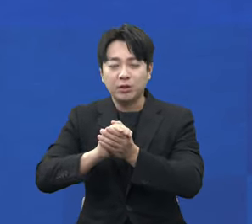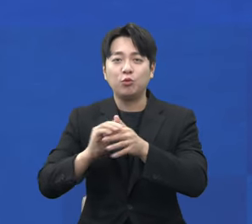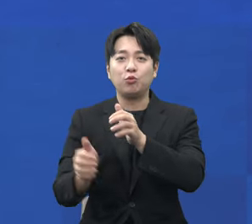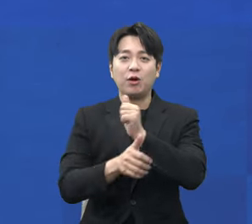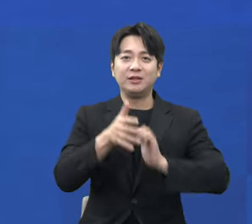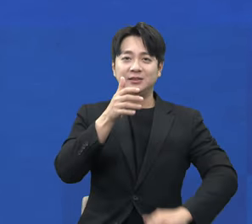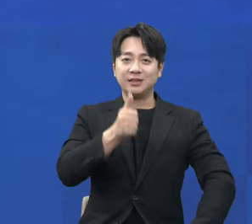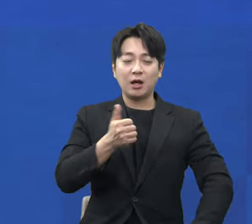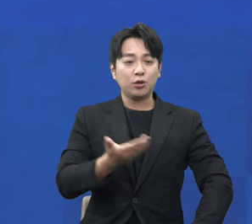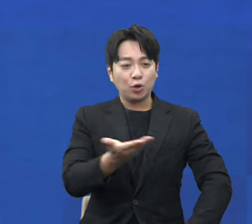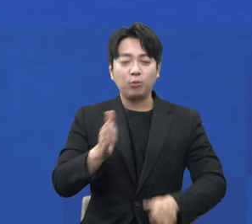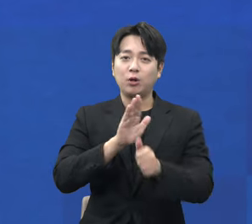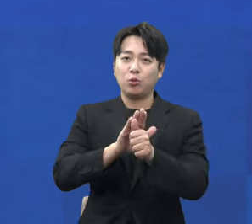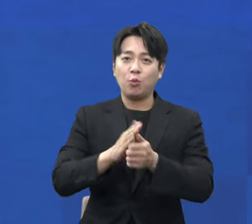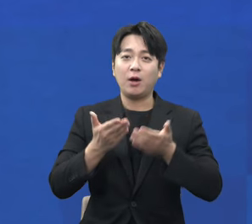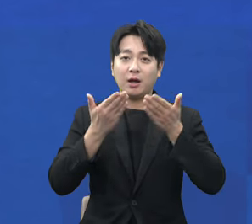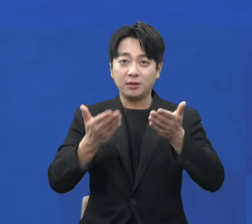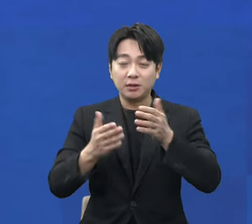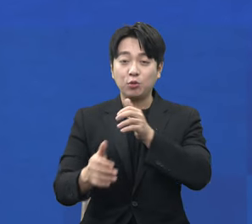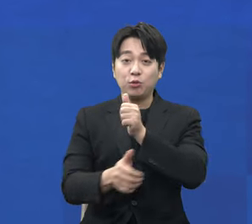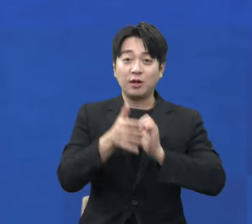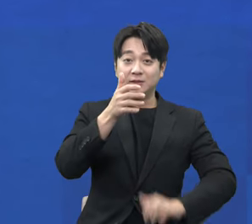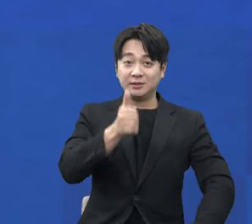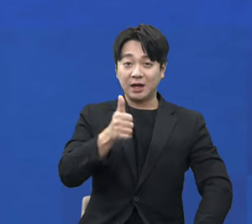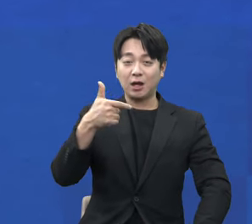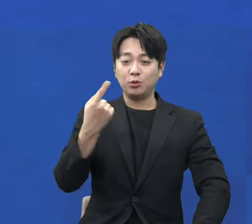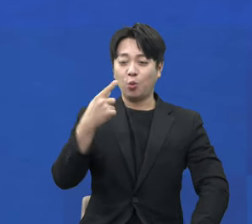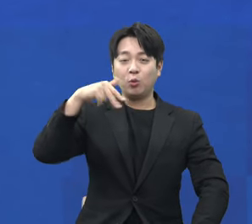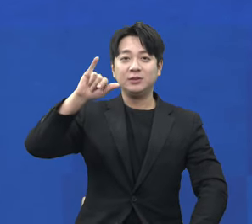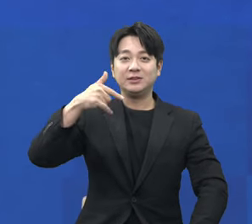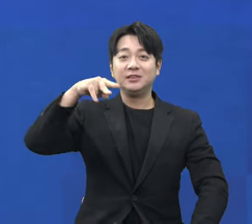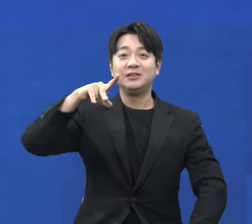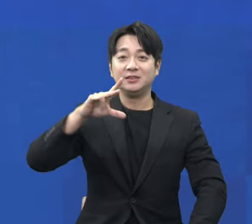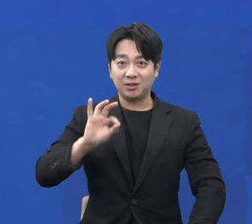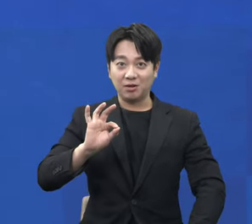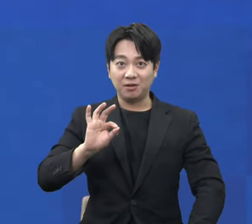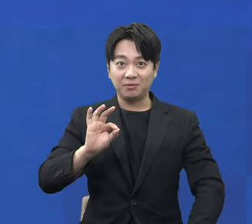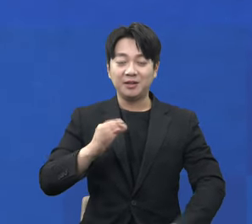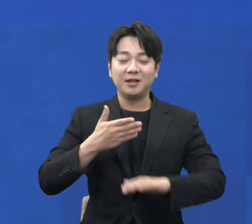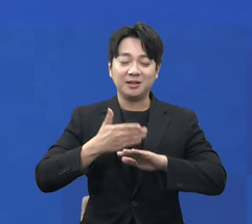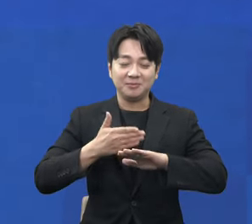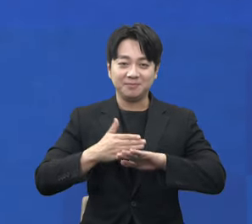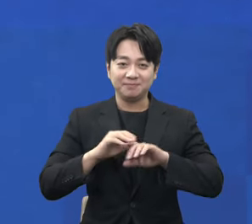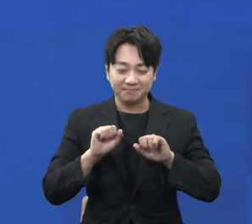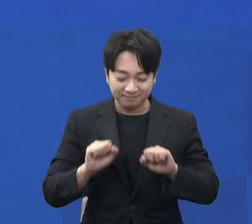될 청년위원장 기호 2번 노진성입니다. 감사합니다. 네, 감사합니다.